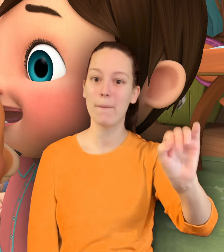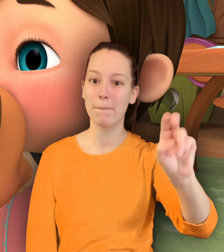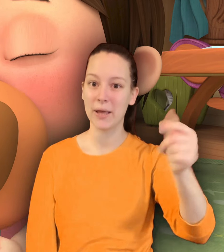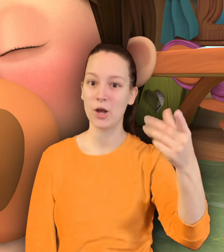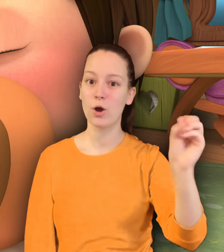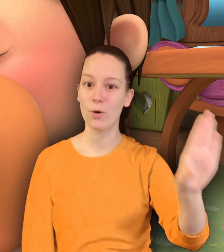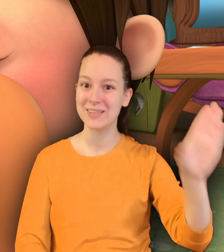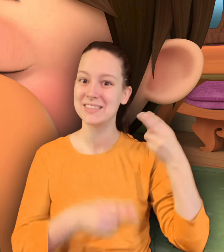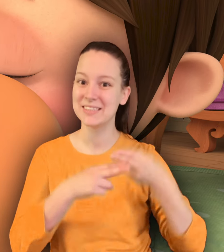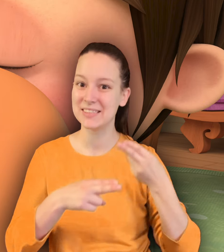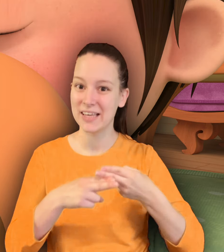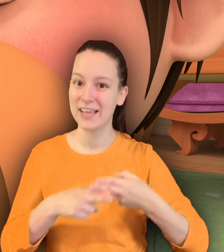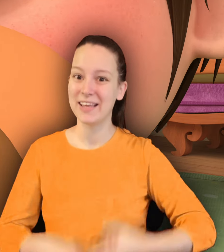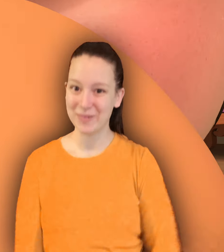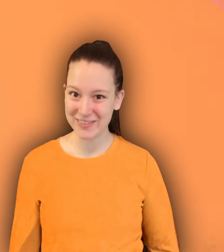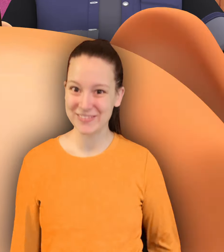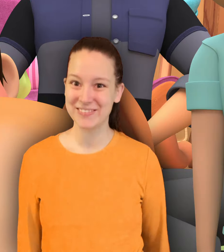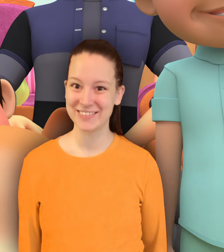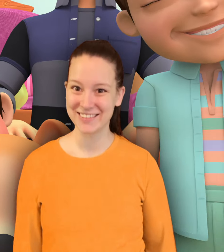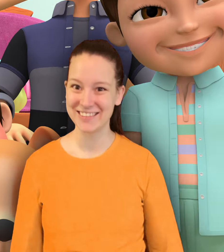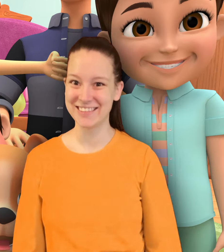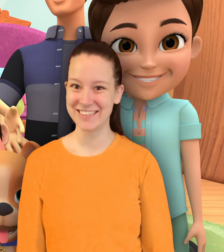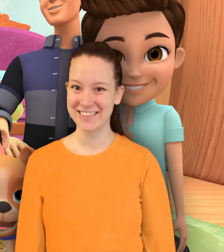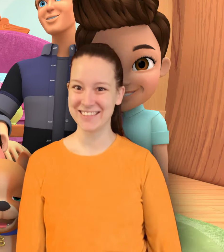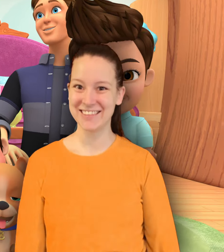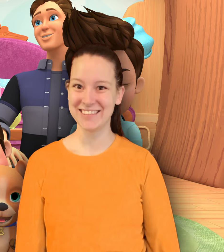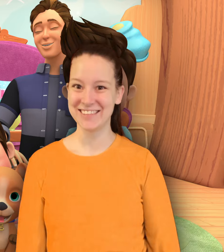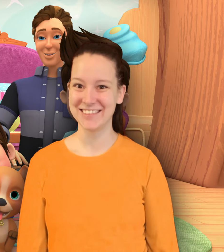B名前はビンゴ